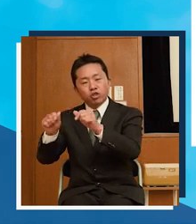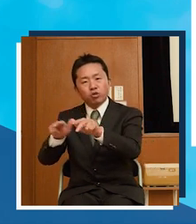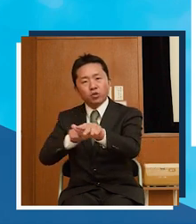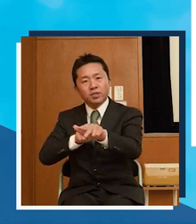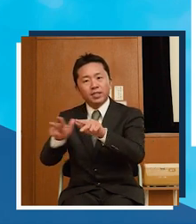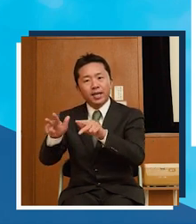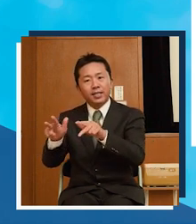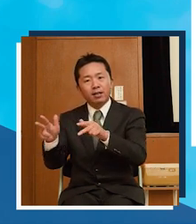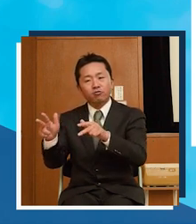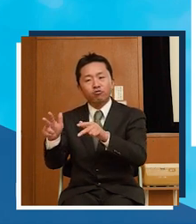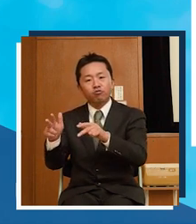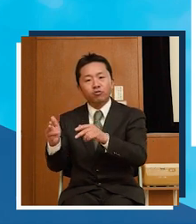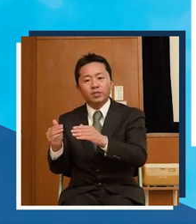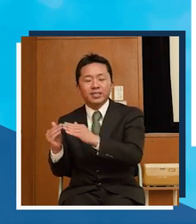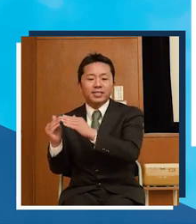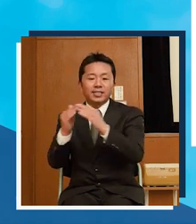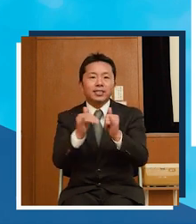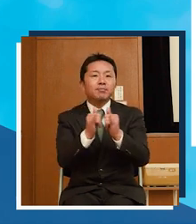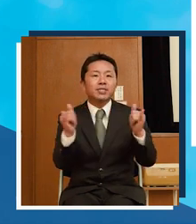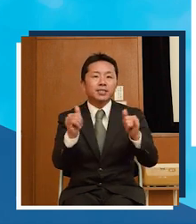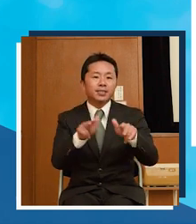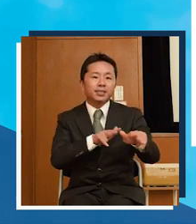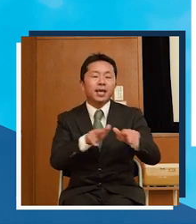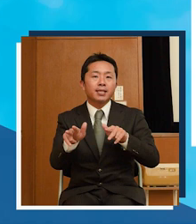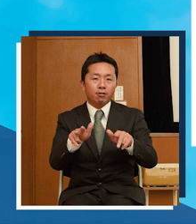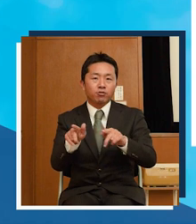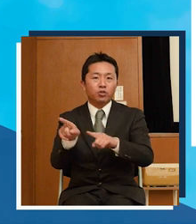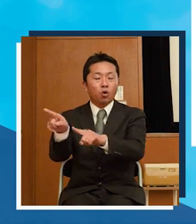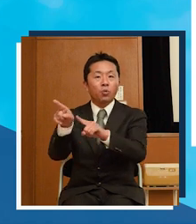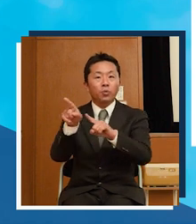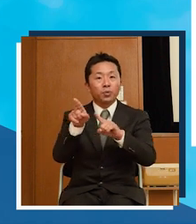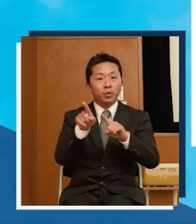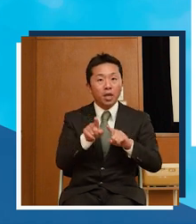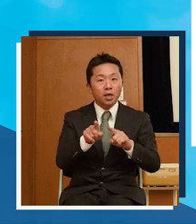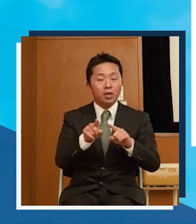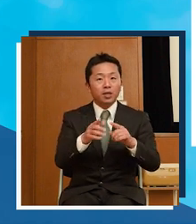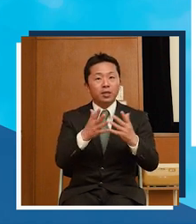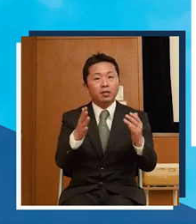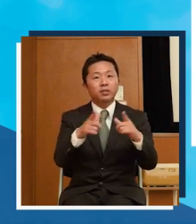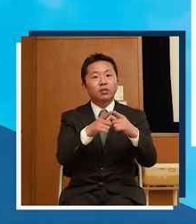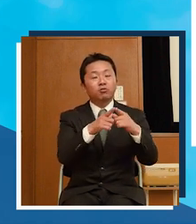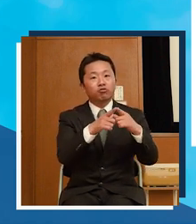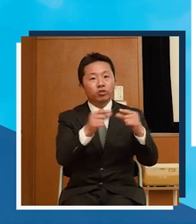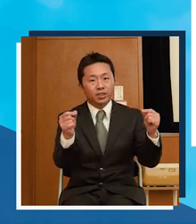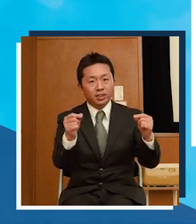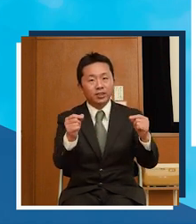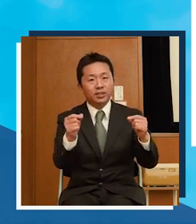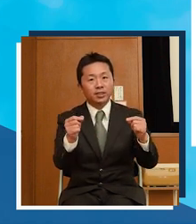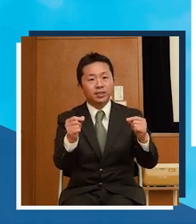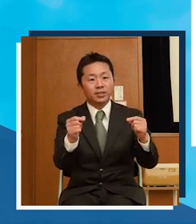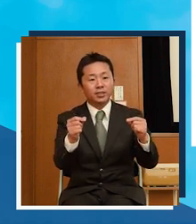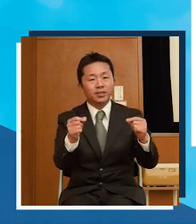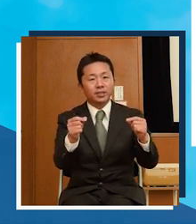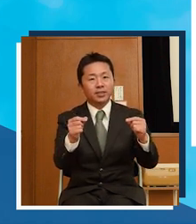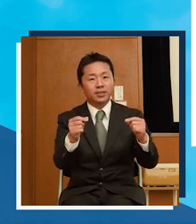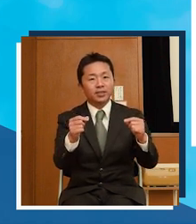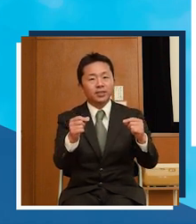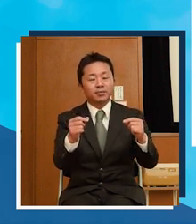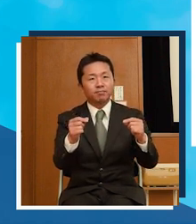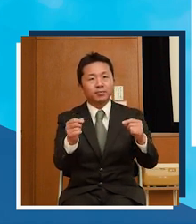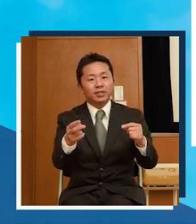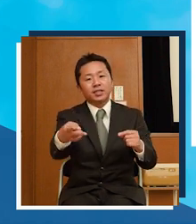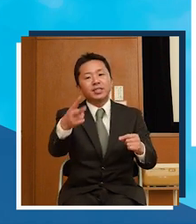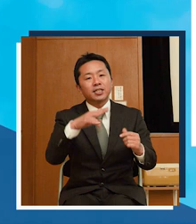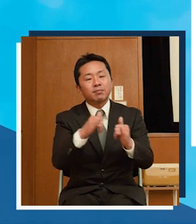による海外への移民政策によって多くのえ国々に移民の歴史を作ってまいりまし